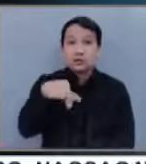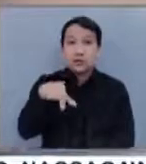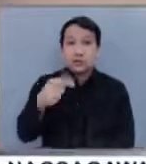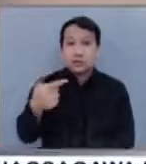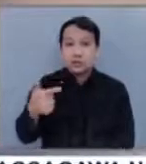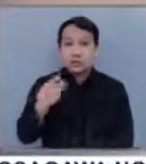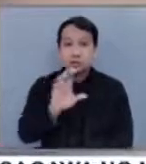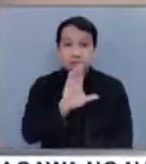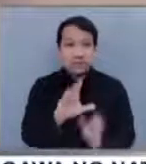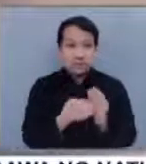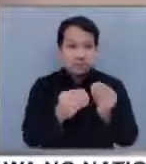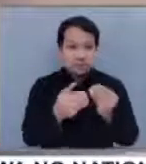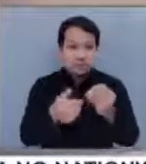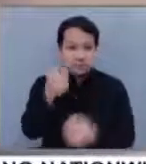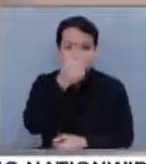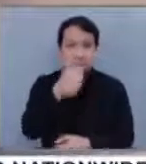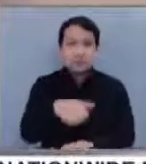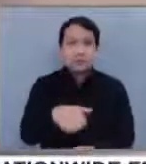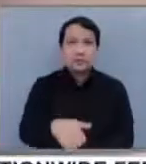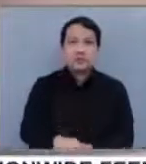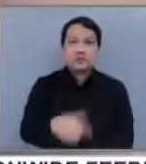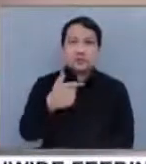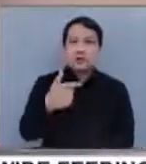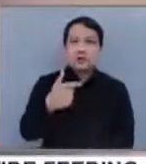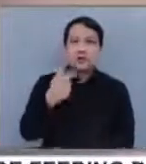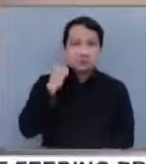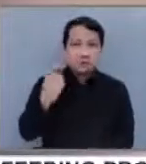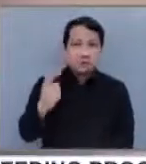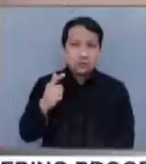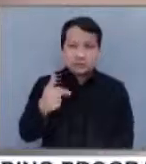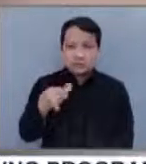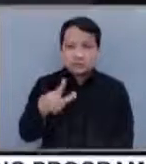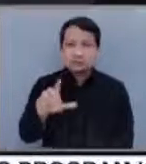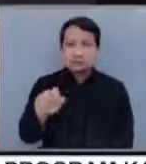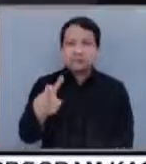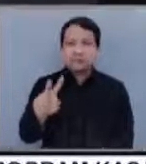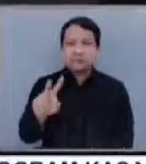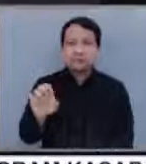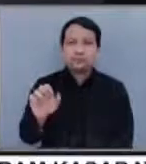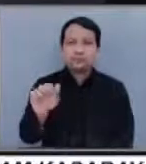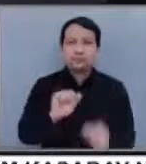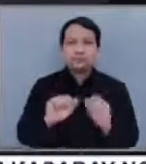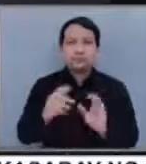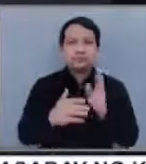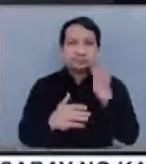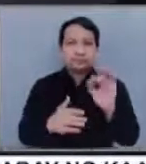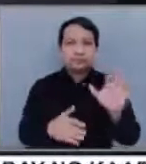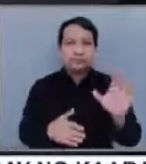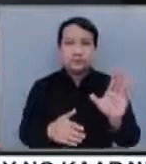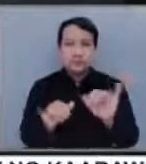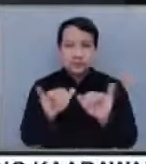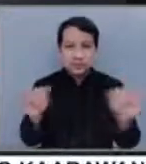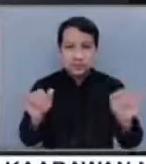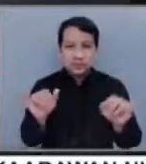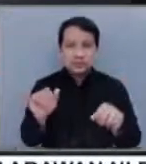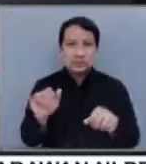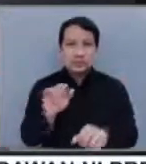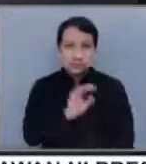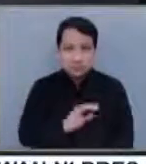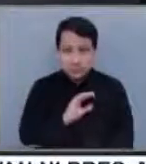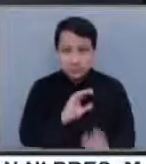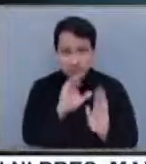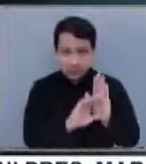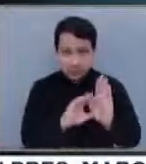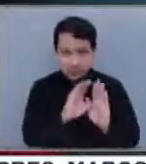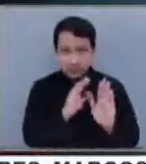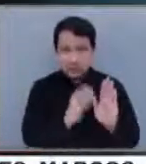na nanalo rin siya sa Golden Globe Awards at Screen Actors Guild Awards dahil pa rin sa parehong karakter. Samantala,